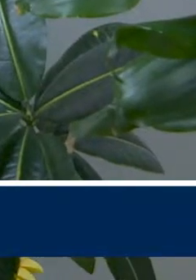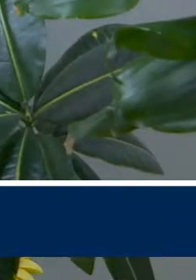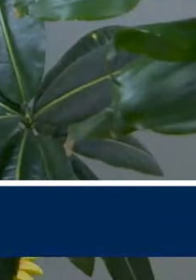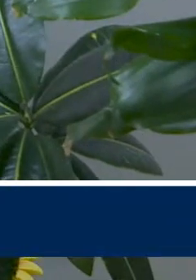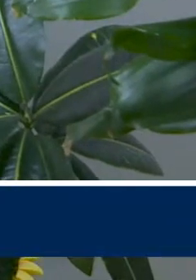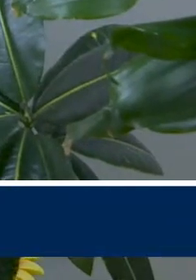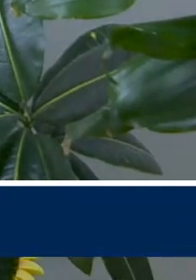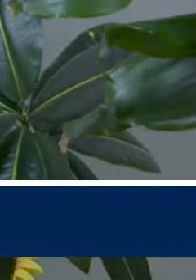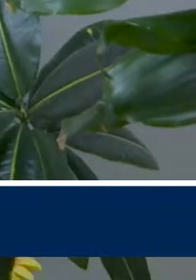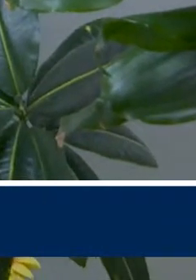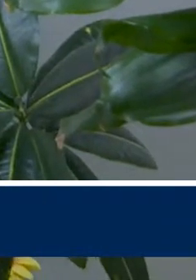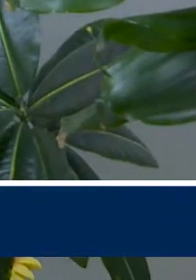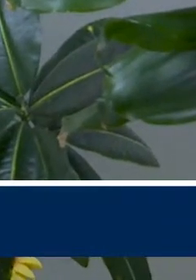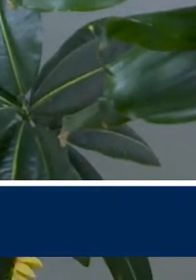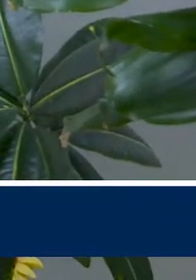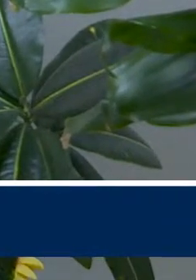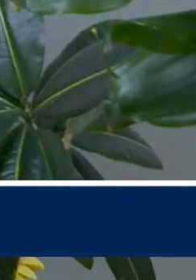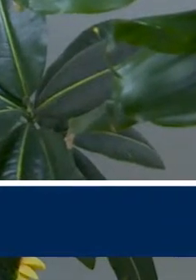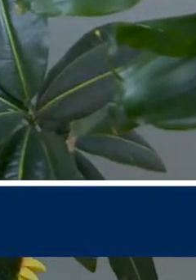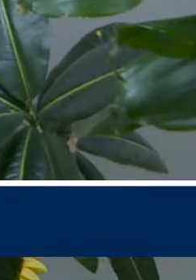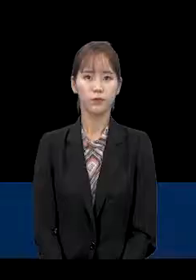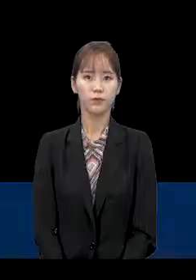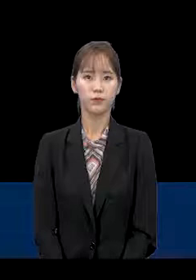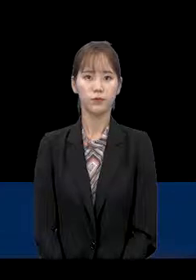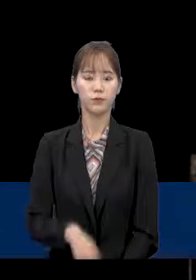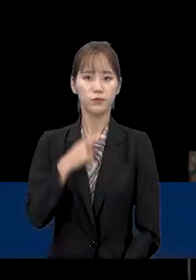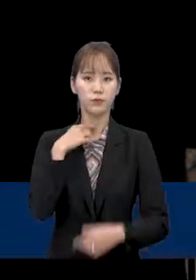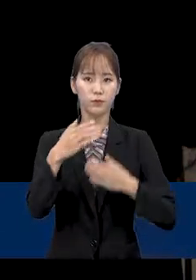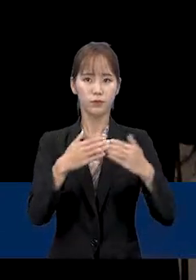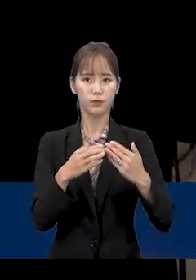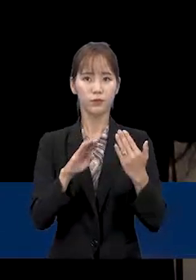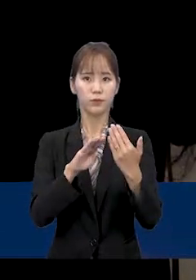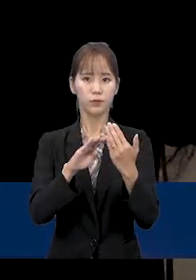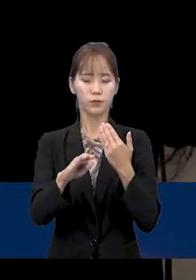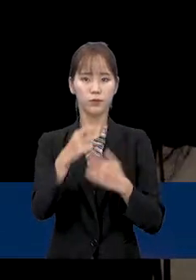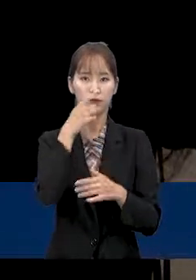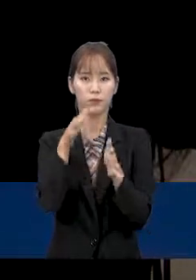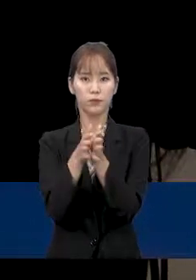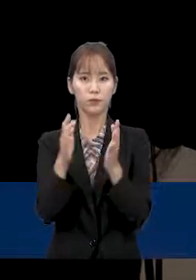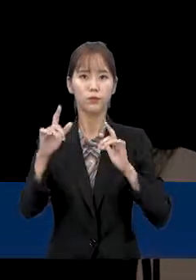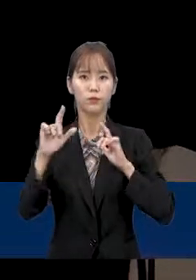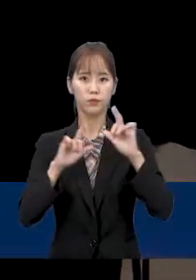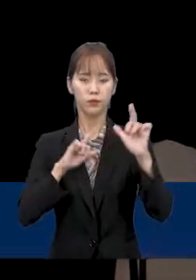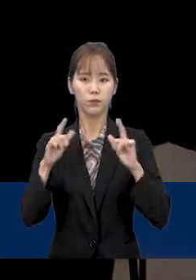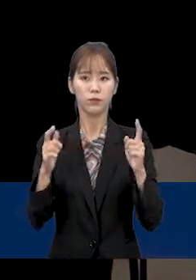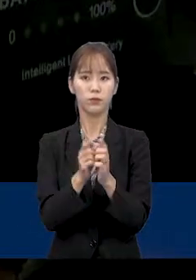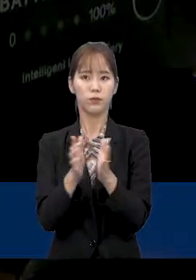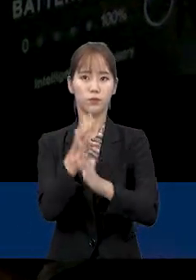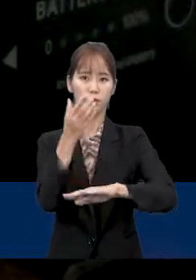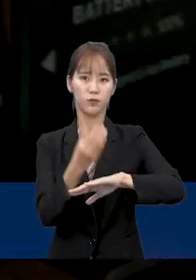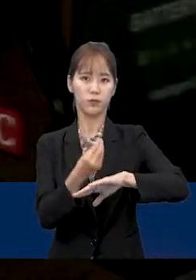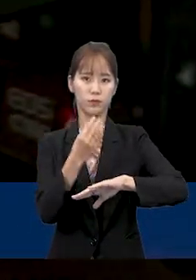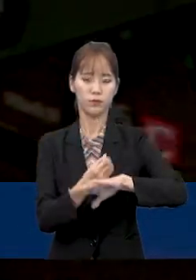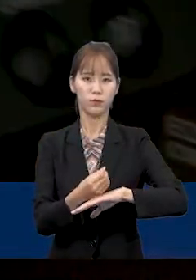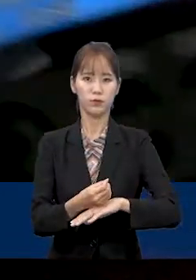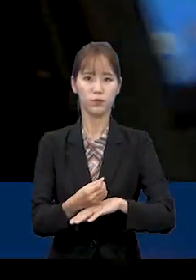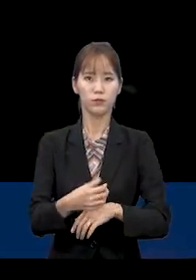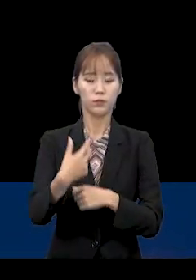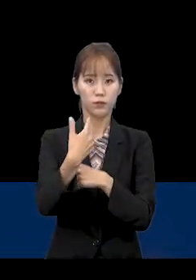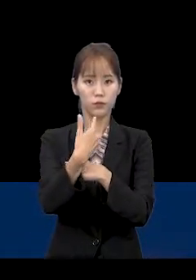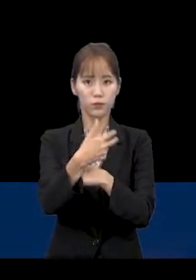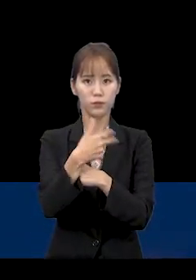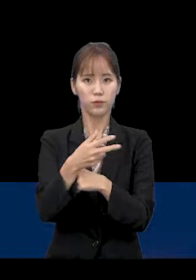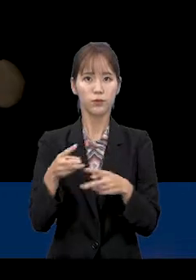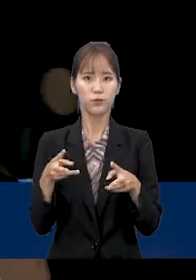아나운서가 된 것 같고 뭔가 그런 느낌. 체험 후에는 본인의 아나운서 체험 모습을 소장할 수 있도록